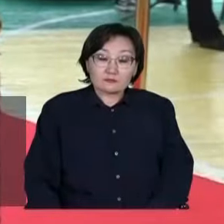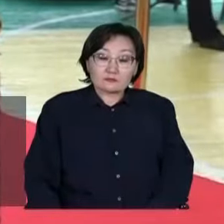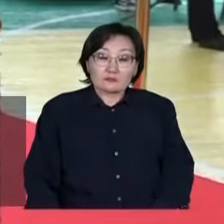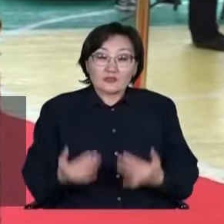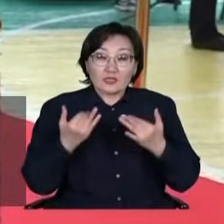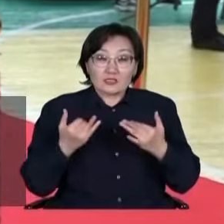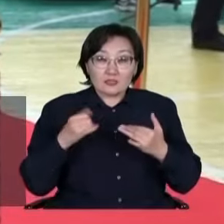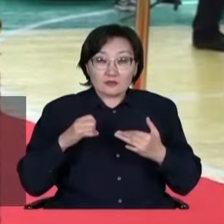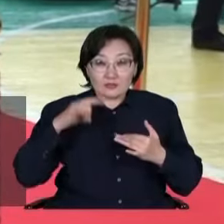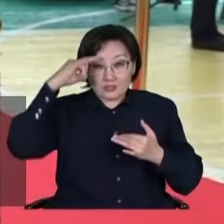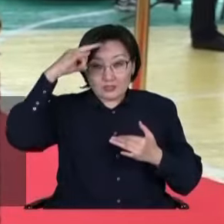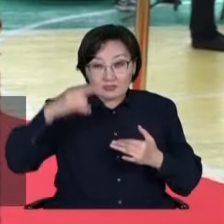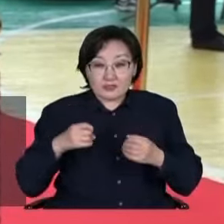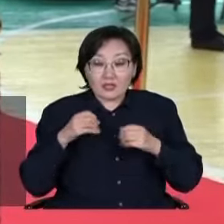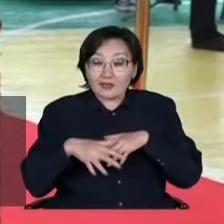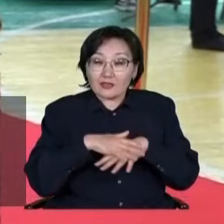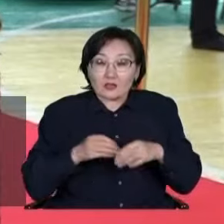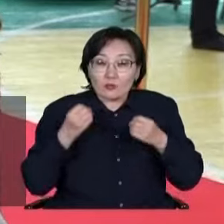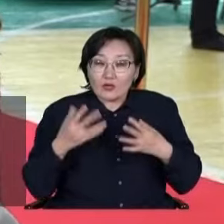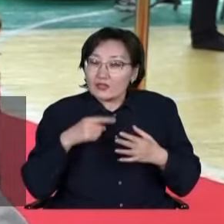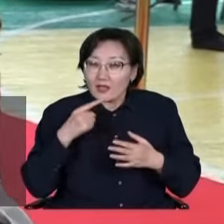Енді қазақ бекер айтпайды ғой, мысалы қарап отсаңыз,